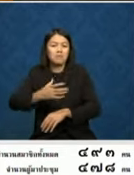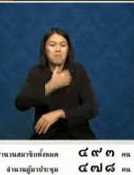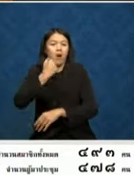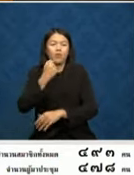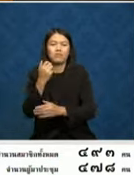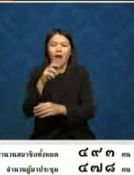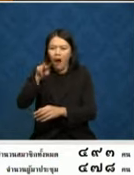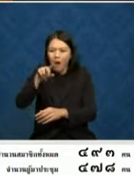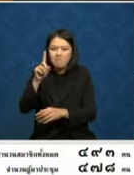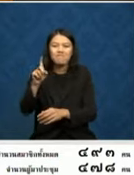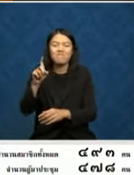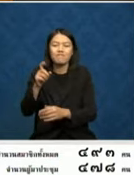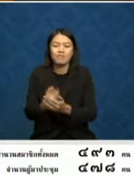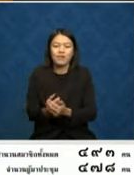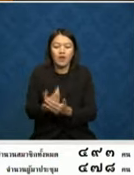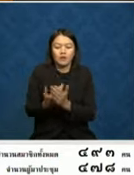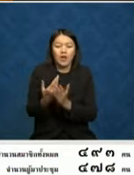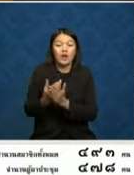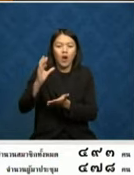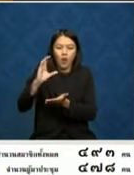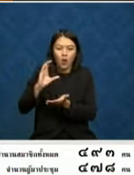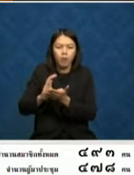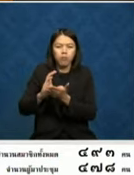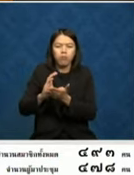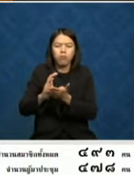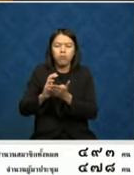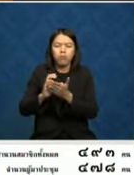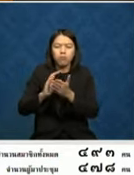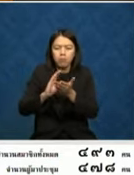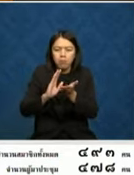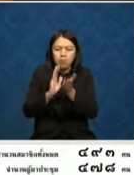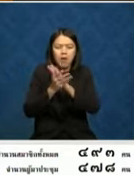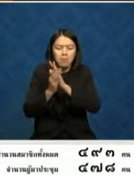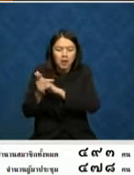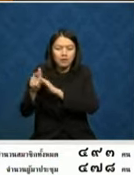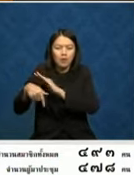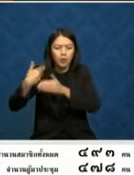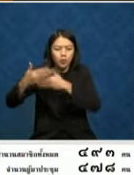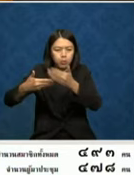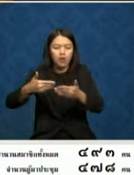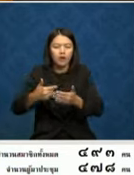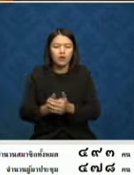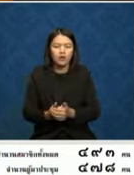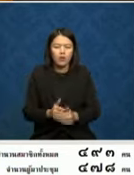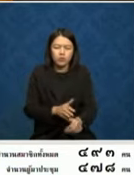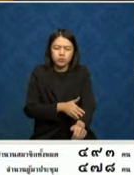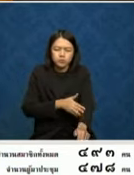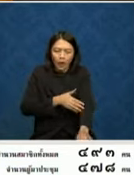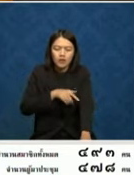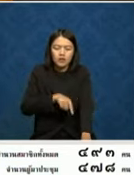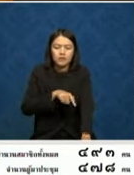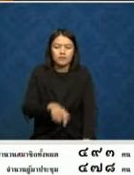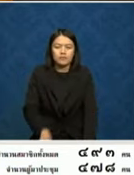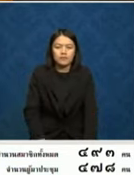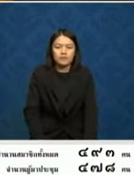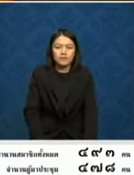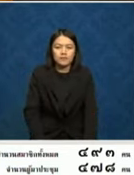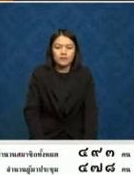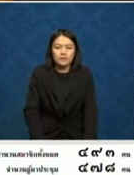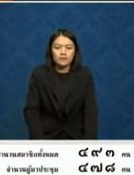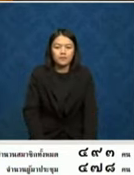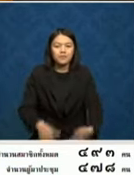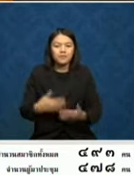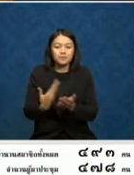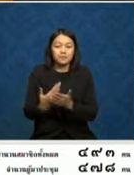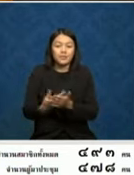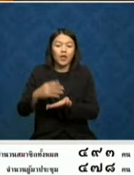นะครับจากการที่งบประมาณมีความเปลี่ยนแปลงไปในระยะเวลาที่มันเนิ่นช้ารวมถึงเรื่องของต้น